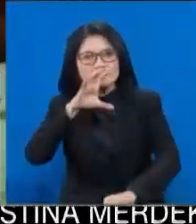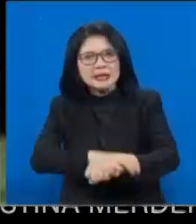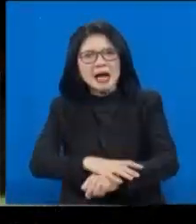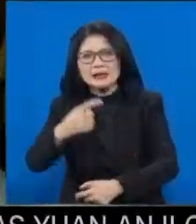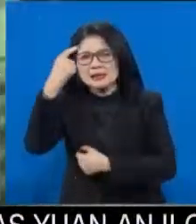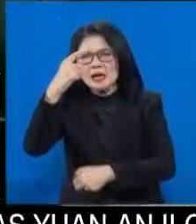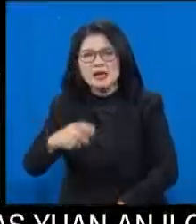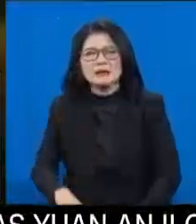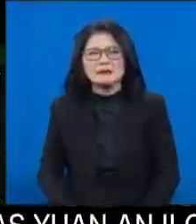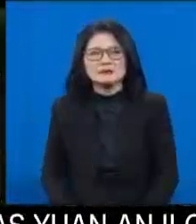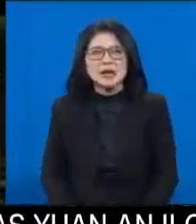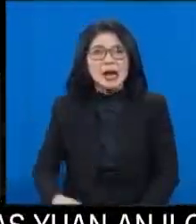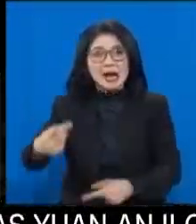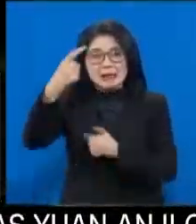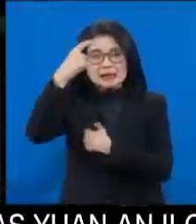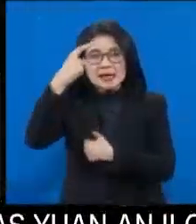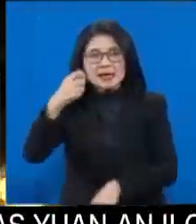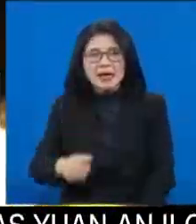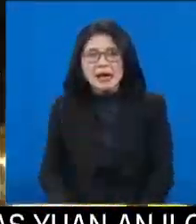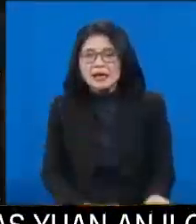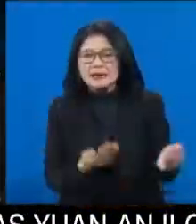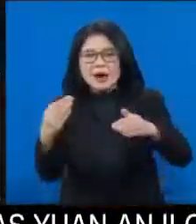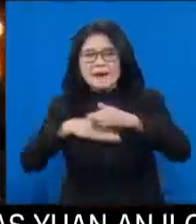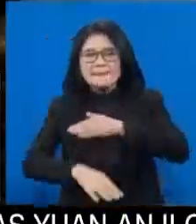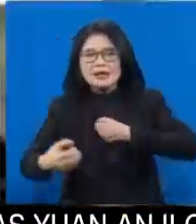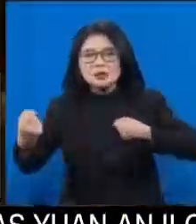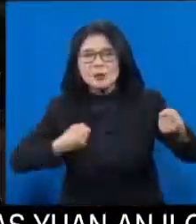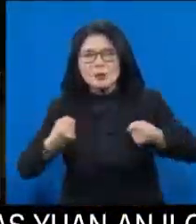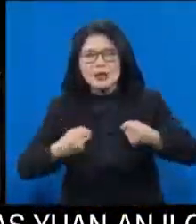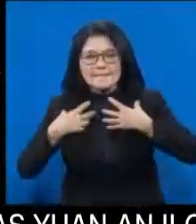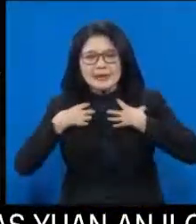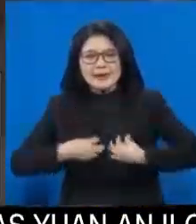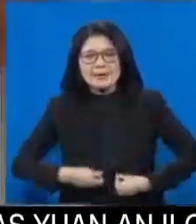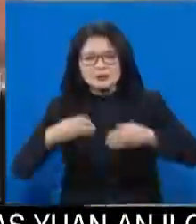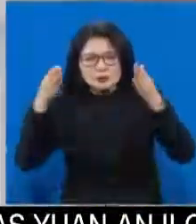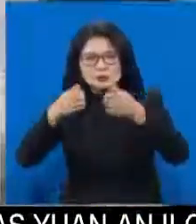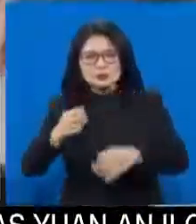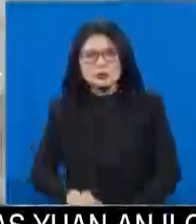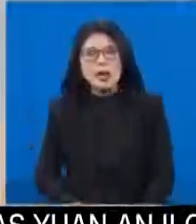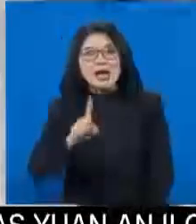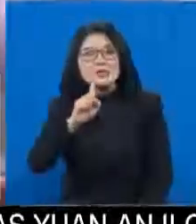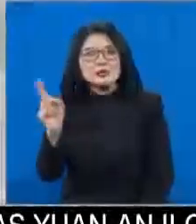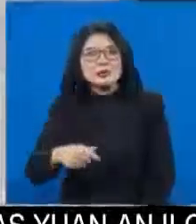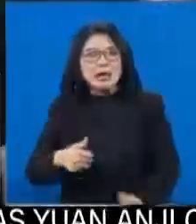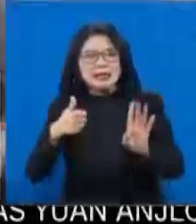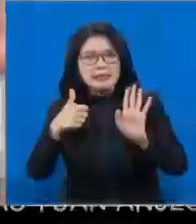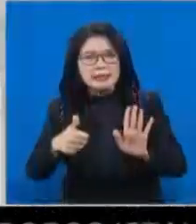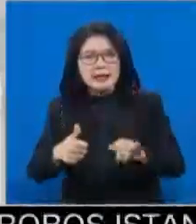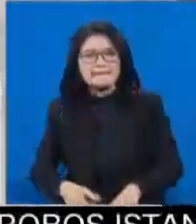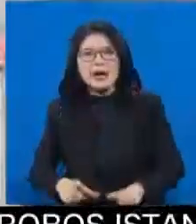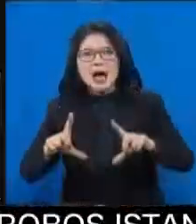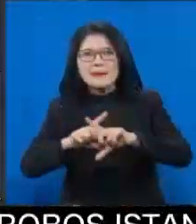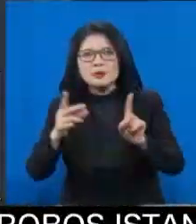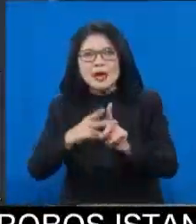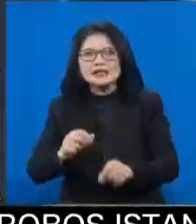ini. Tersangka dibawa mobil tahanan menggunakan pakaian khusus tahanan. 1 dari 6 tersangka, Abdul Haris menjalani pemeriksaan